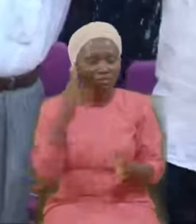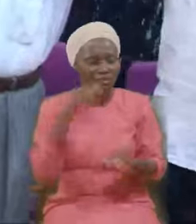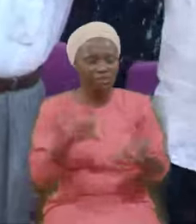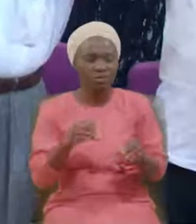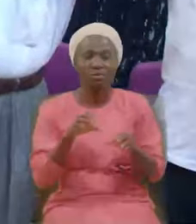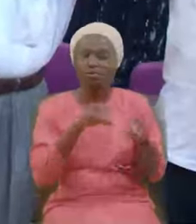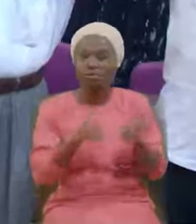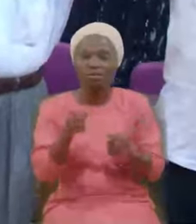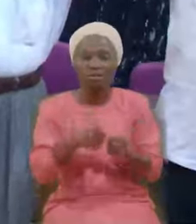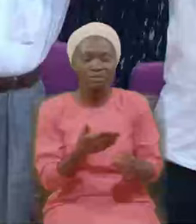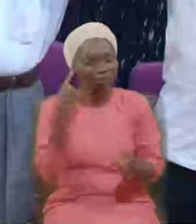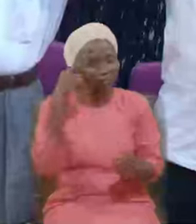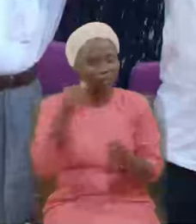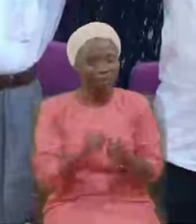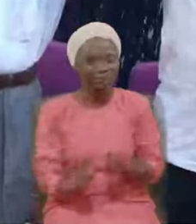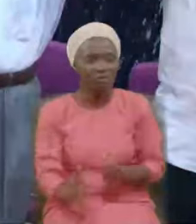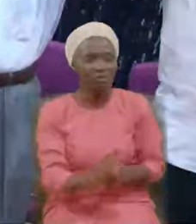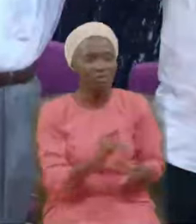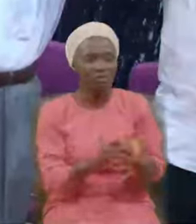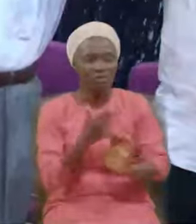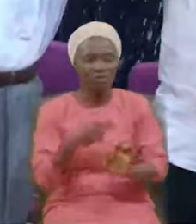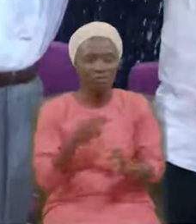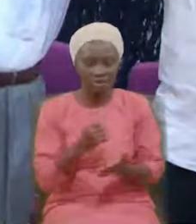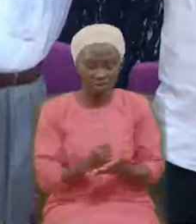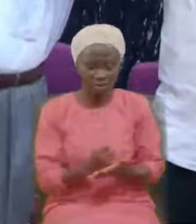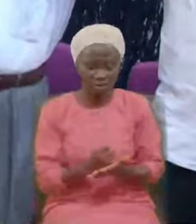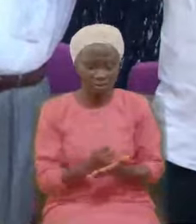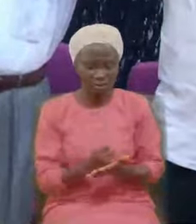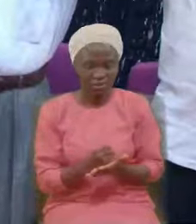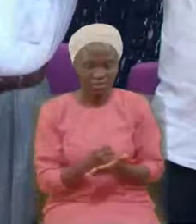feras, fais cela pour tout le monde au nom de Jésus-Christ.